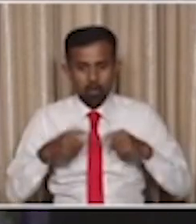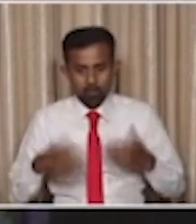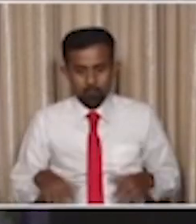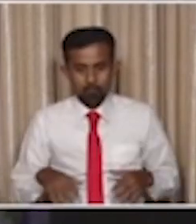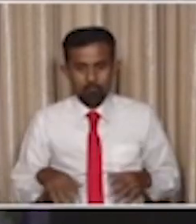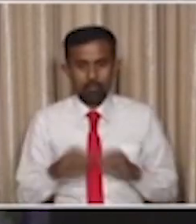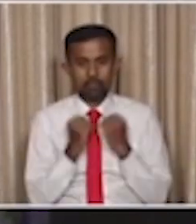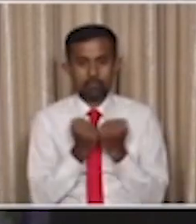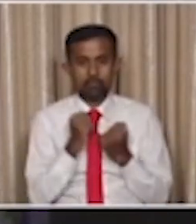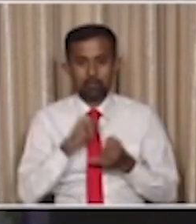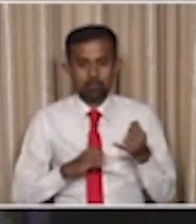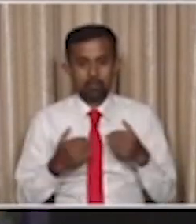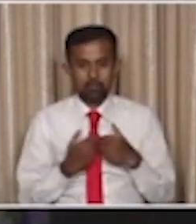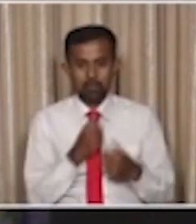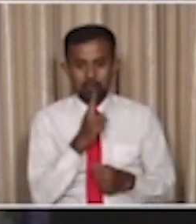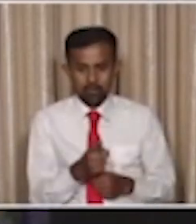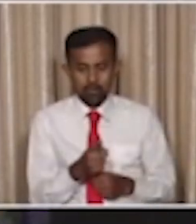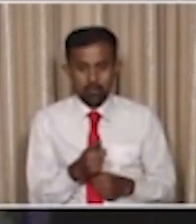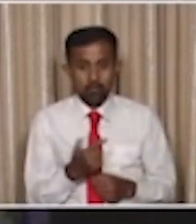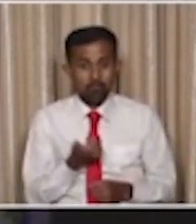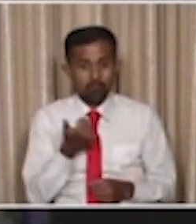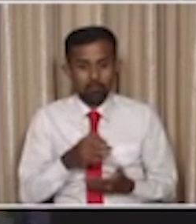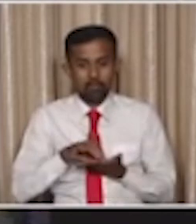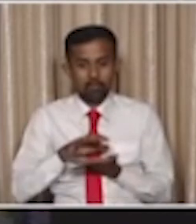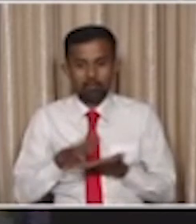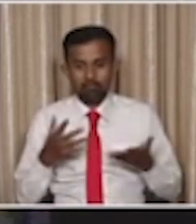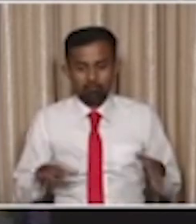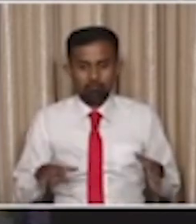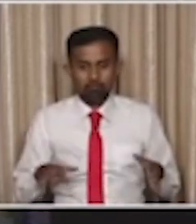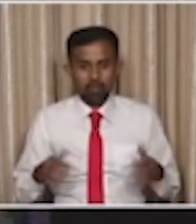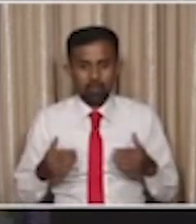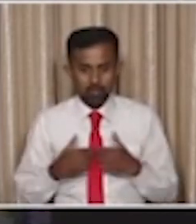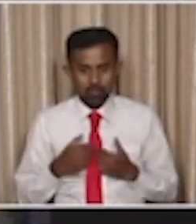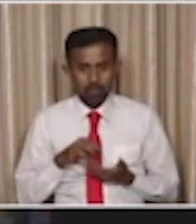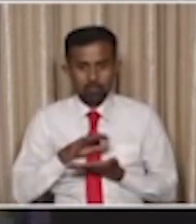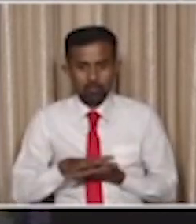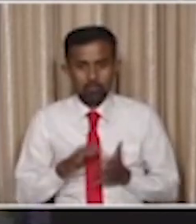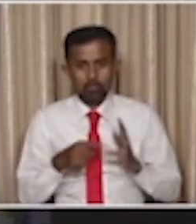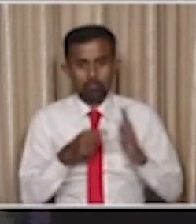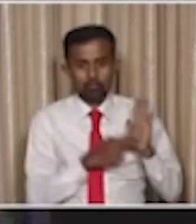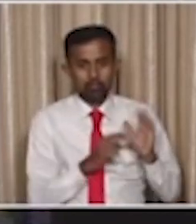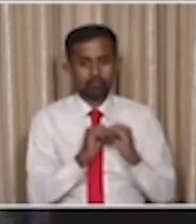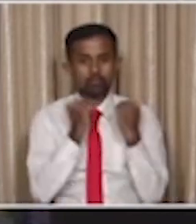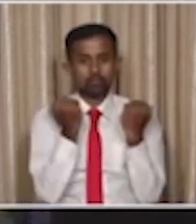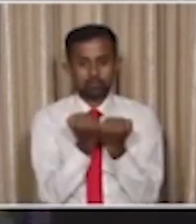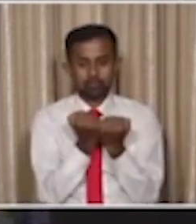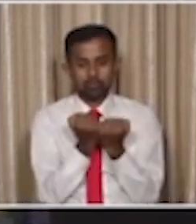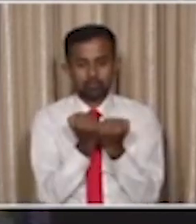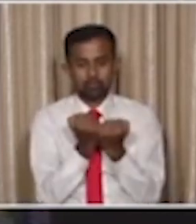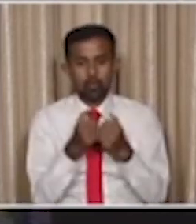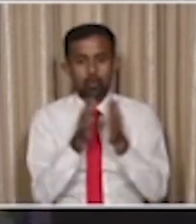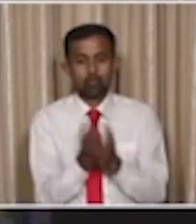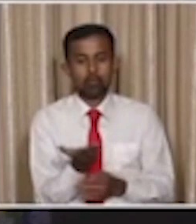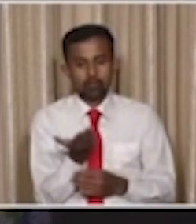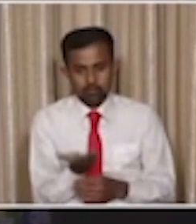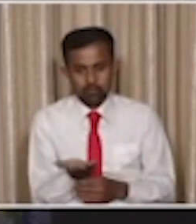මිත්‍ර සංගමයේ ලේකම්වරයාට මම ප්‍රකාශ කරන්න උරුණා අපි ඉතාම වැදගත් තීන්දුවක් ගත්තා අපි තීන්දුවක් ගත්තා එක්සත් ජාතීන්ගේ සංවිධානයේ මේ සියලුම